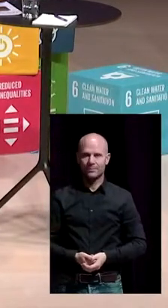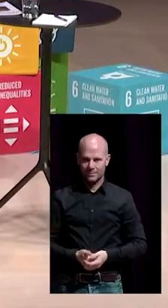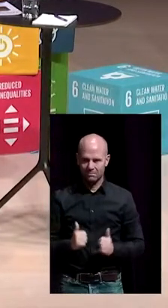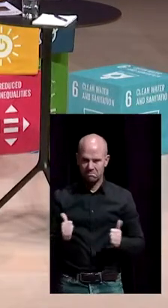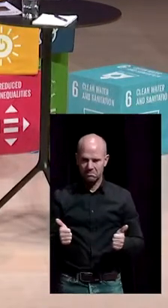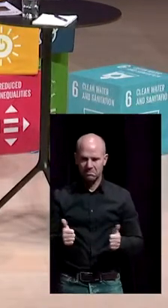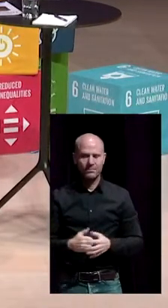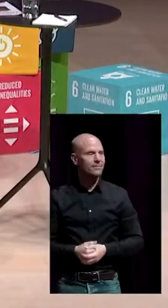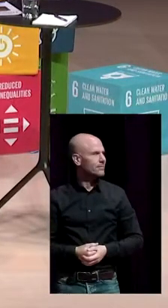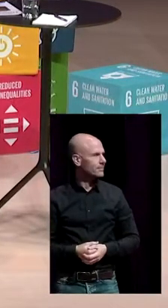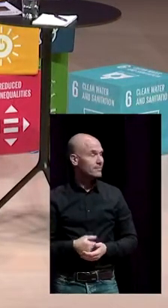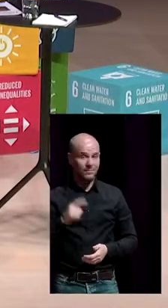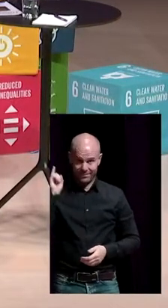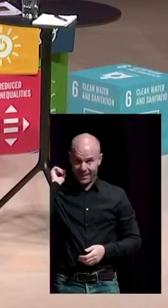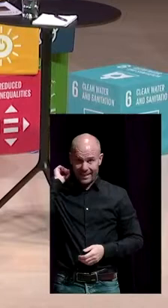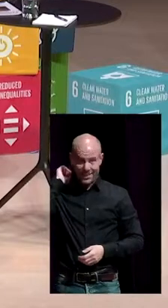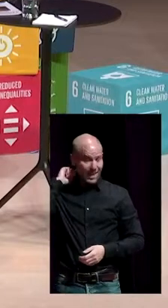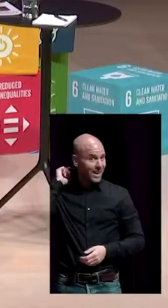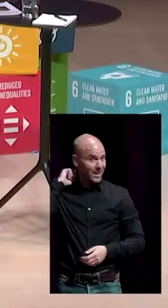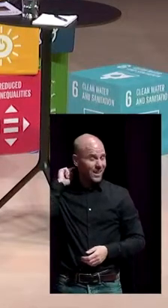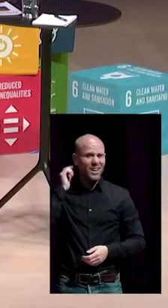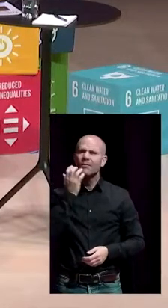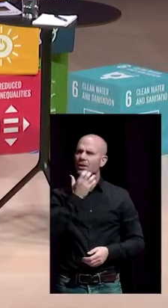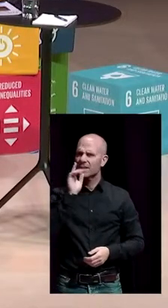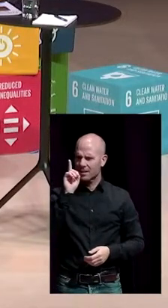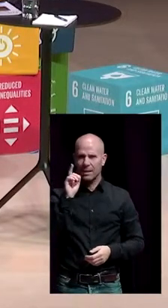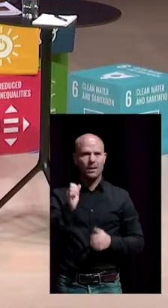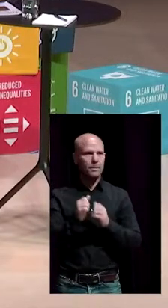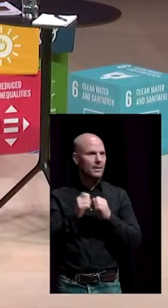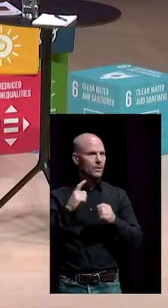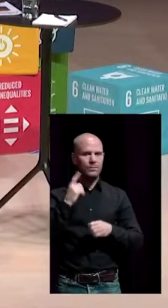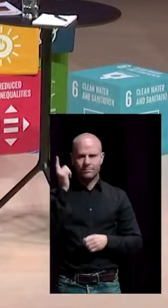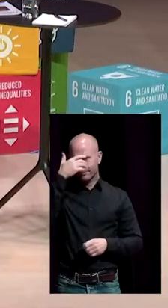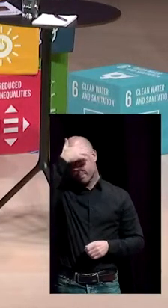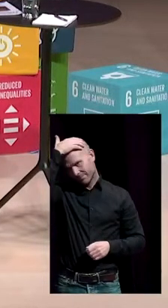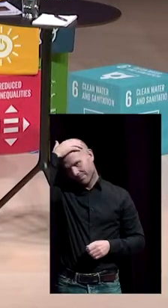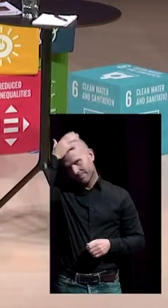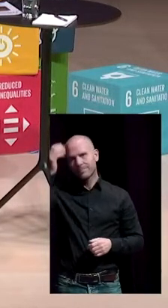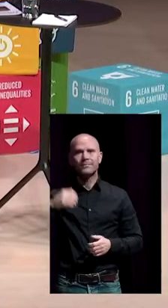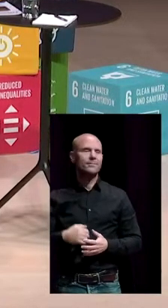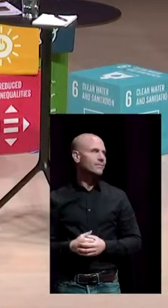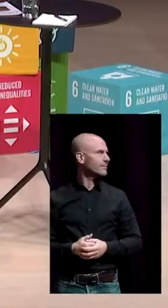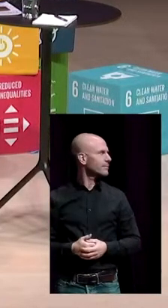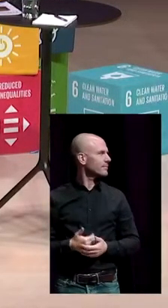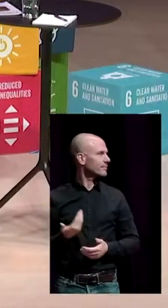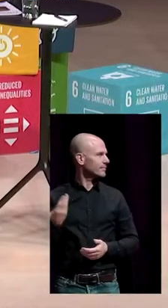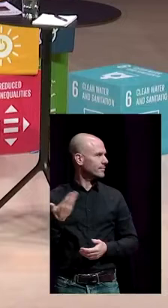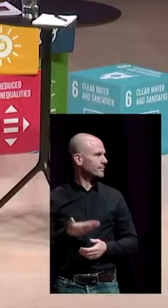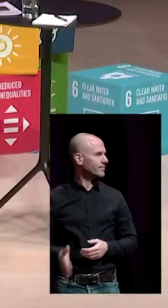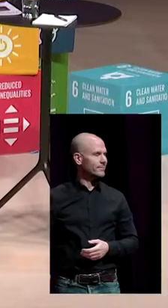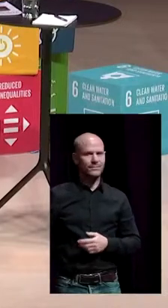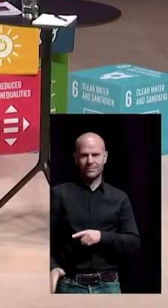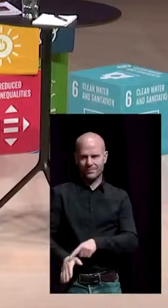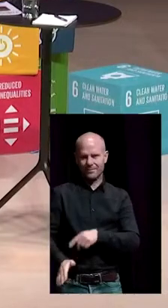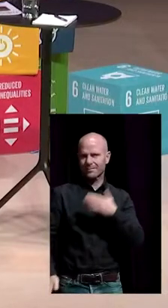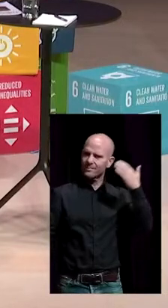bra. Nacken får man vara lite försiktig med. Men du kan ta en hand så här över. Och så sakta den